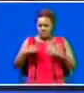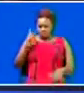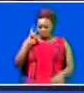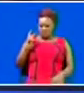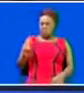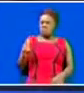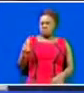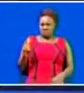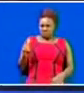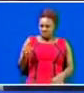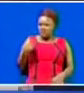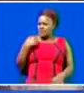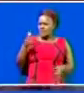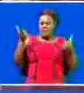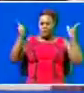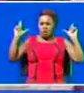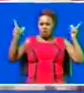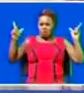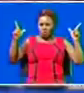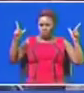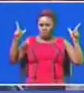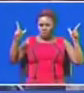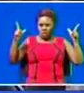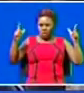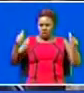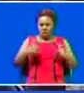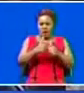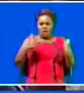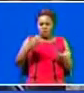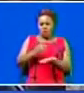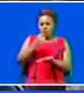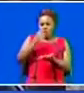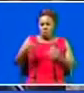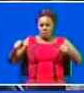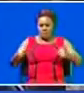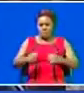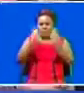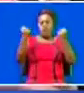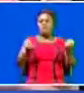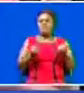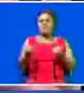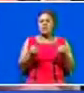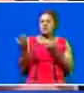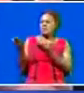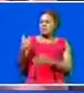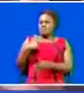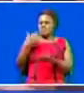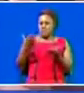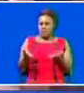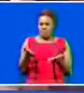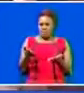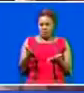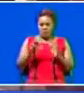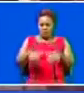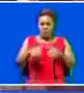kisa hicho wamesema lori hilo lilikuwa likikwepa mashimo kisha likagongana na gari hili. Mimi nikiwa hapa sambani